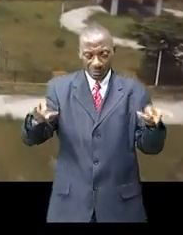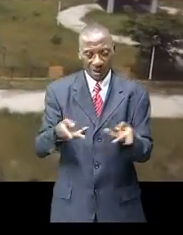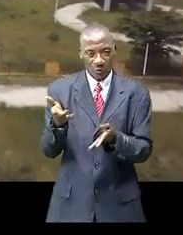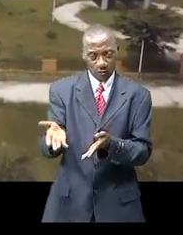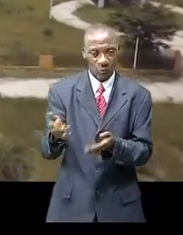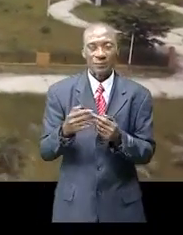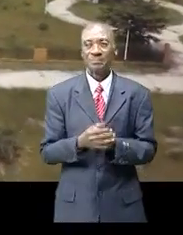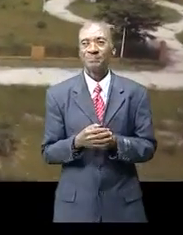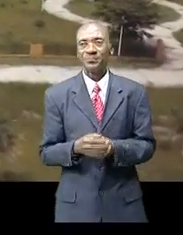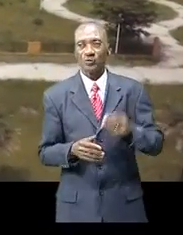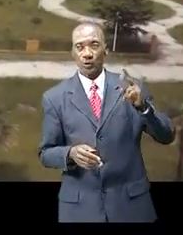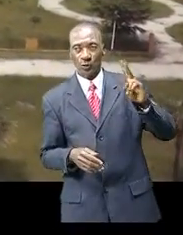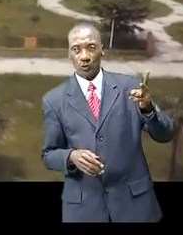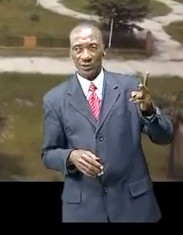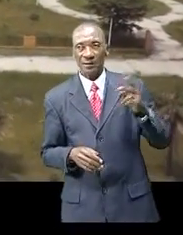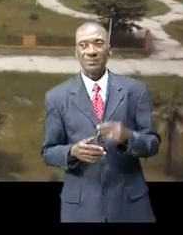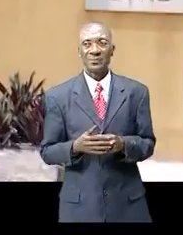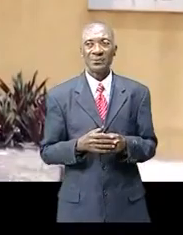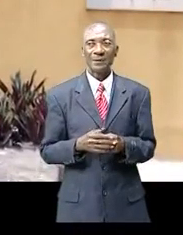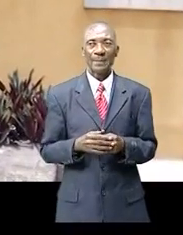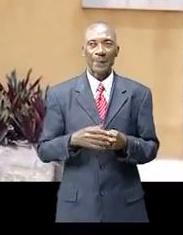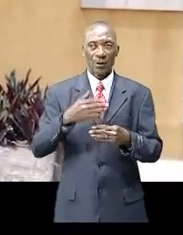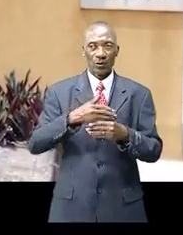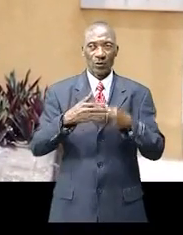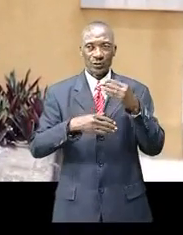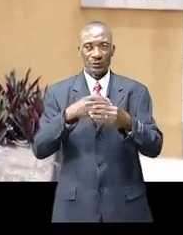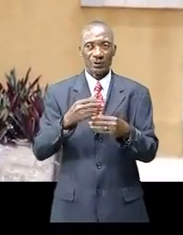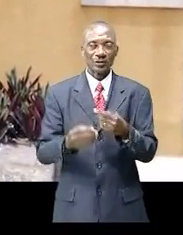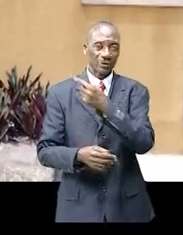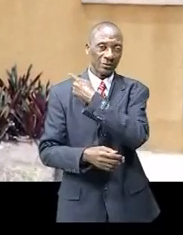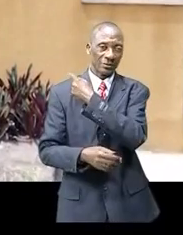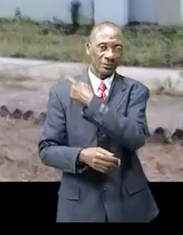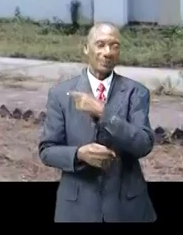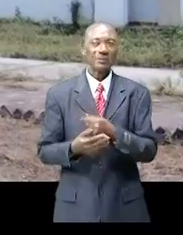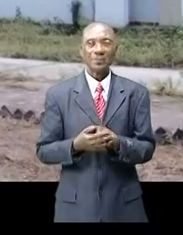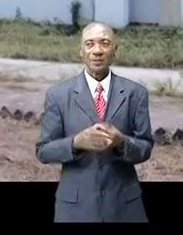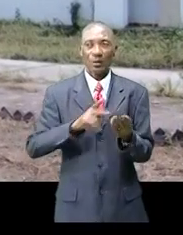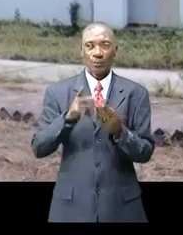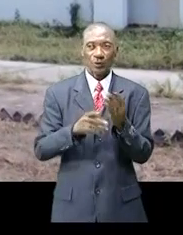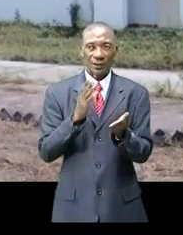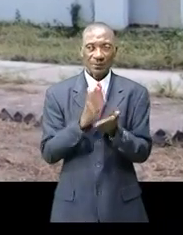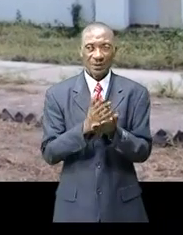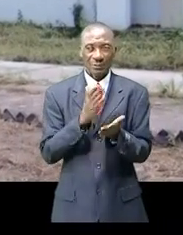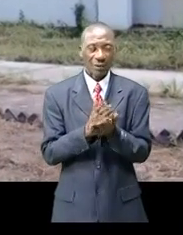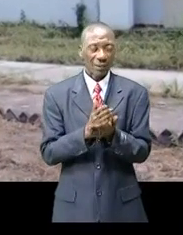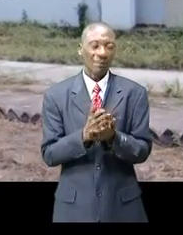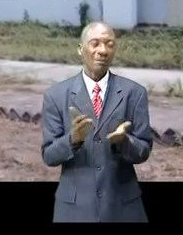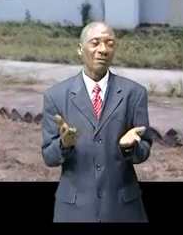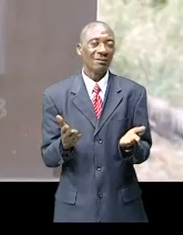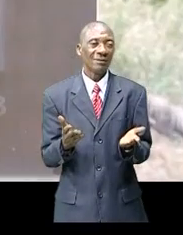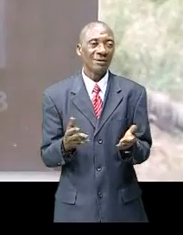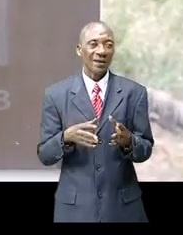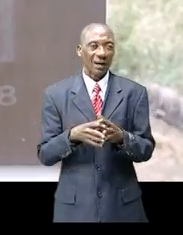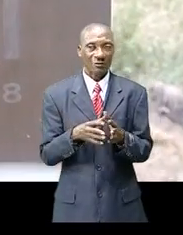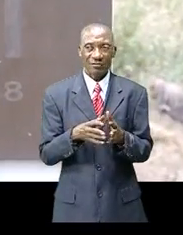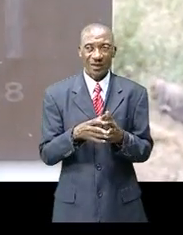deuxième surprise est venue de la concession appelée Poule Malébo. Ce projet purement privé, monté avec l'appui des dignitaires du